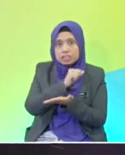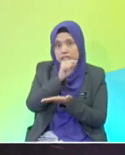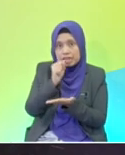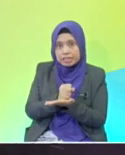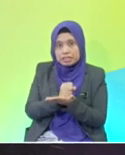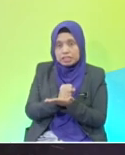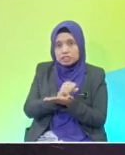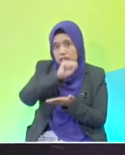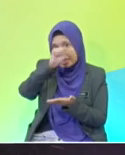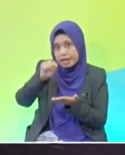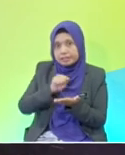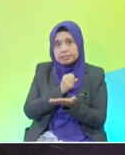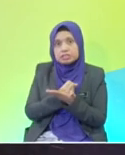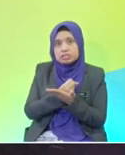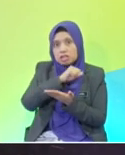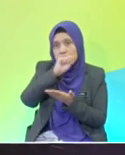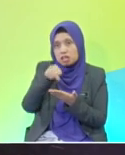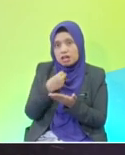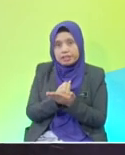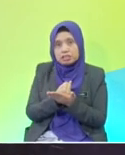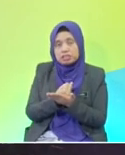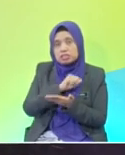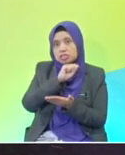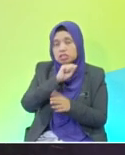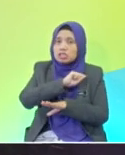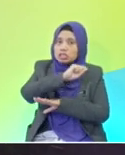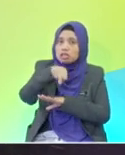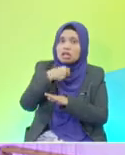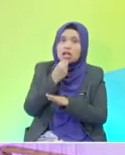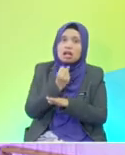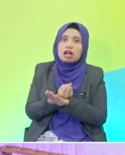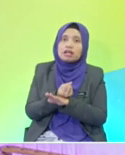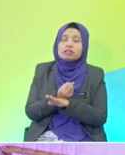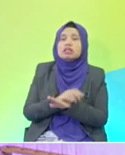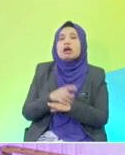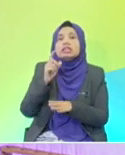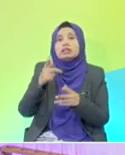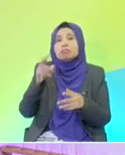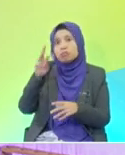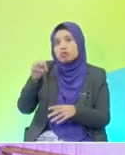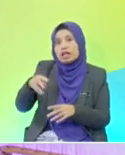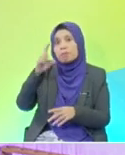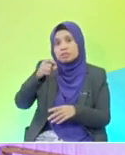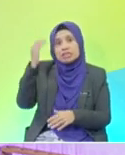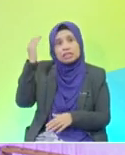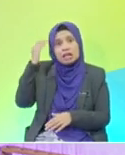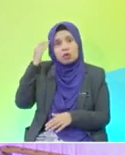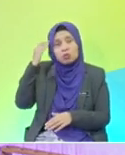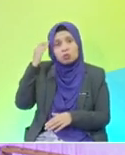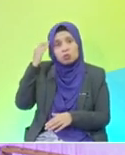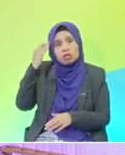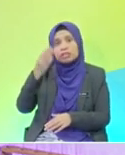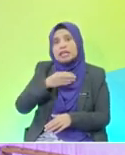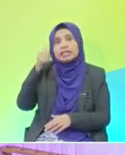untuk menjawab soal alat berkaitan dengan soal pengiraan Calung perlu tahu Calung perlu hafal